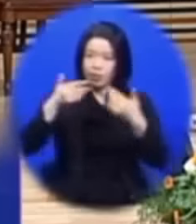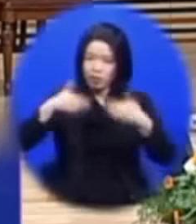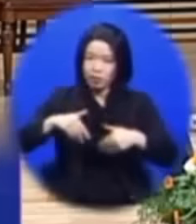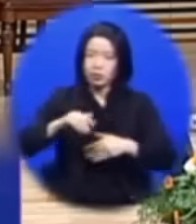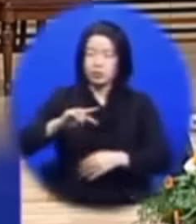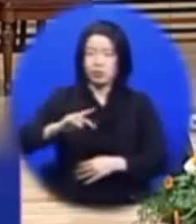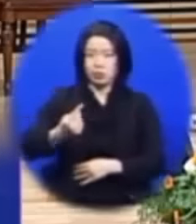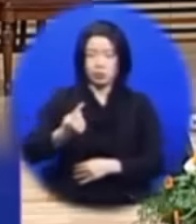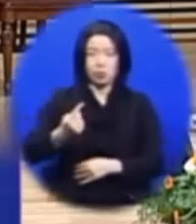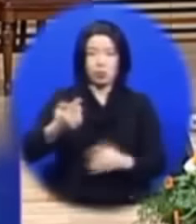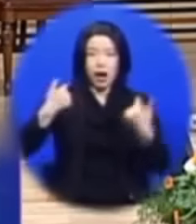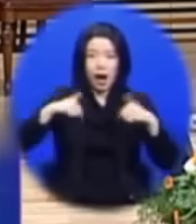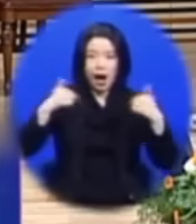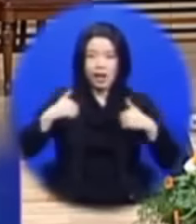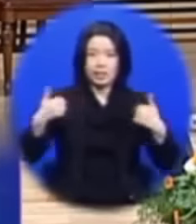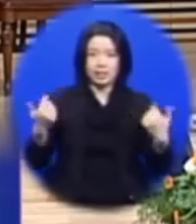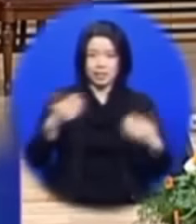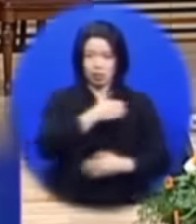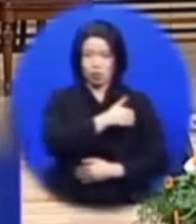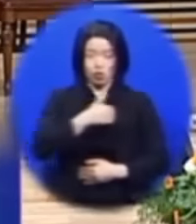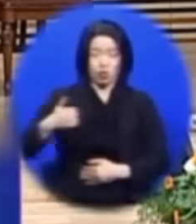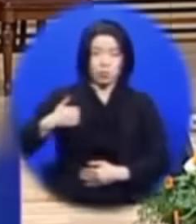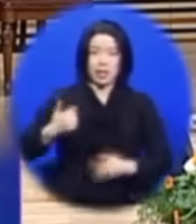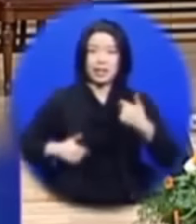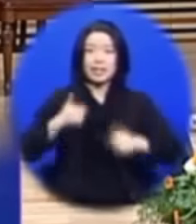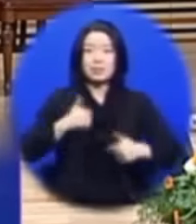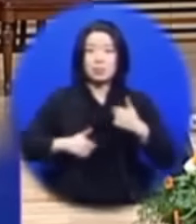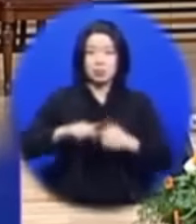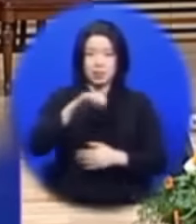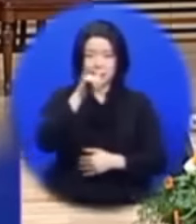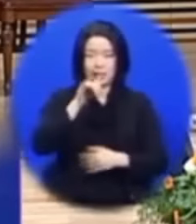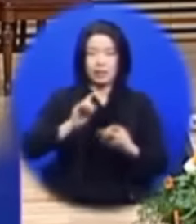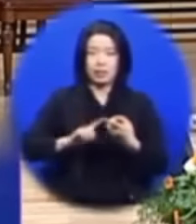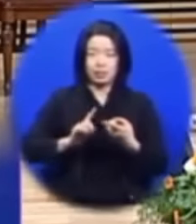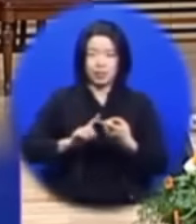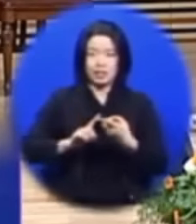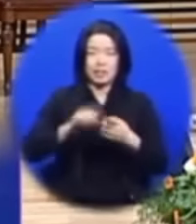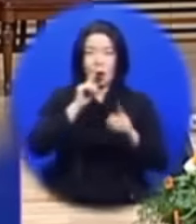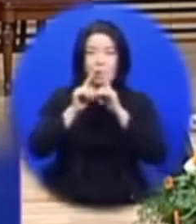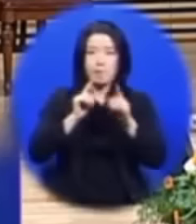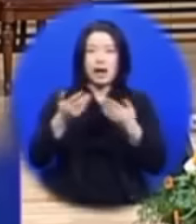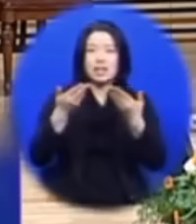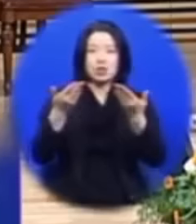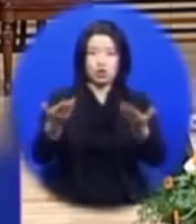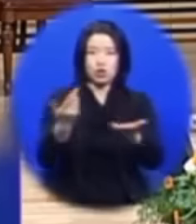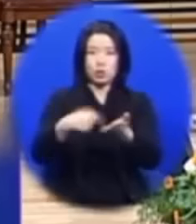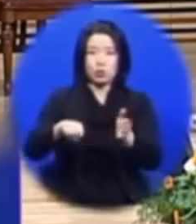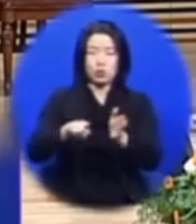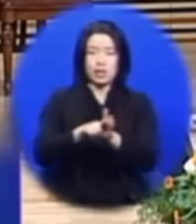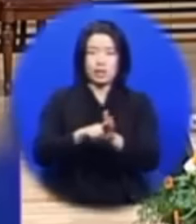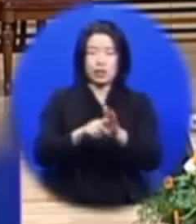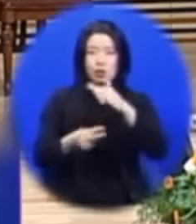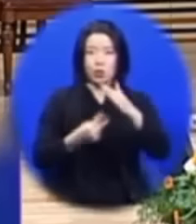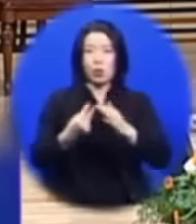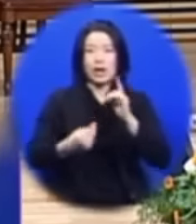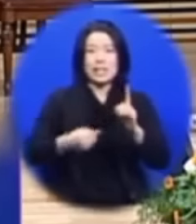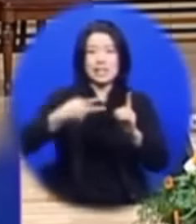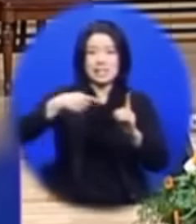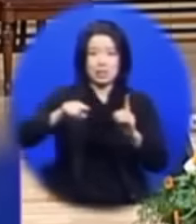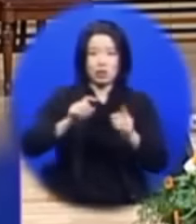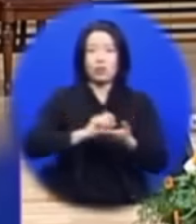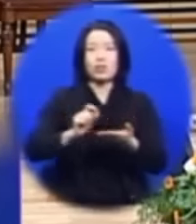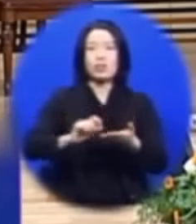요건에서 항상 충만한 기쁨이 있다는 사실을 말씀하려고이 요한일서 썼다는 겁니다